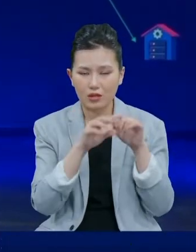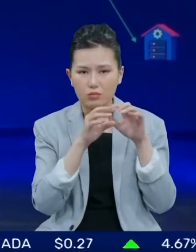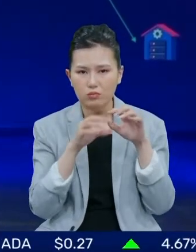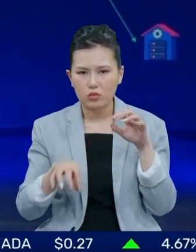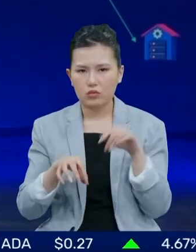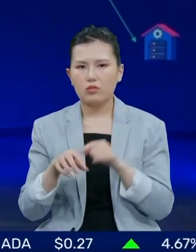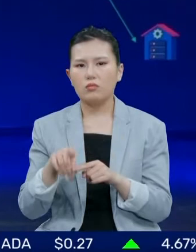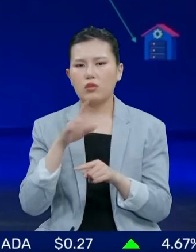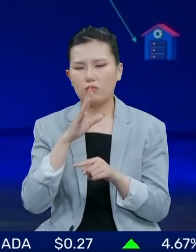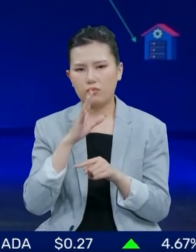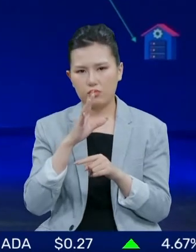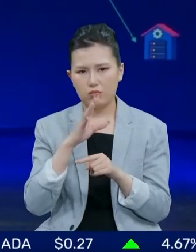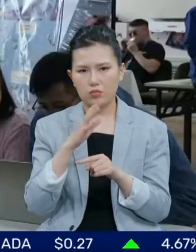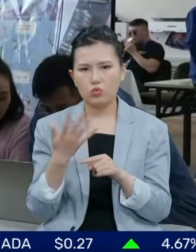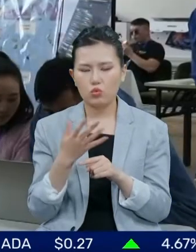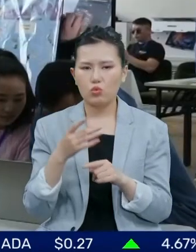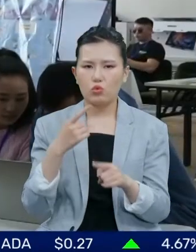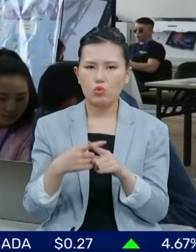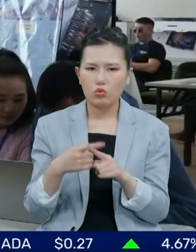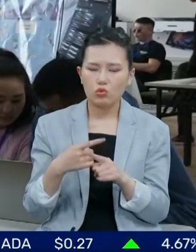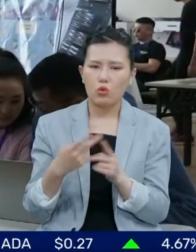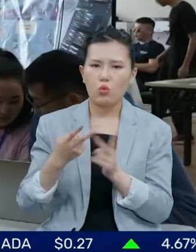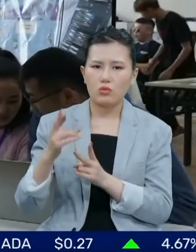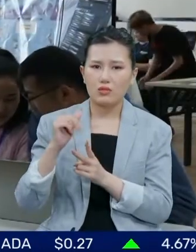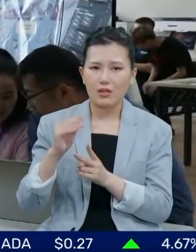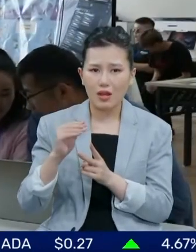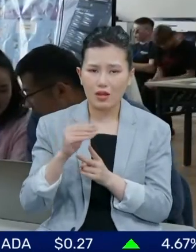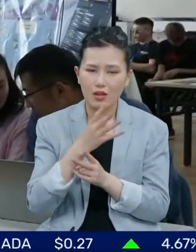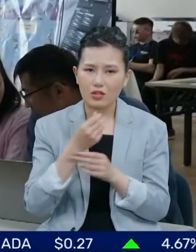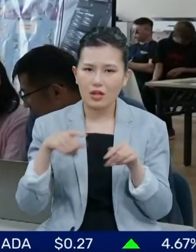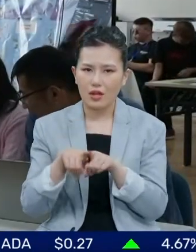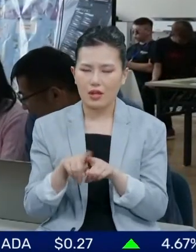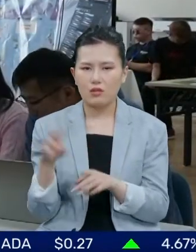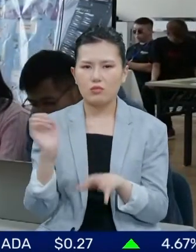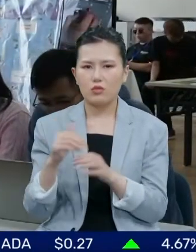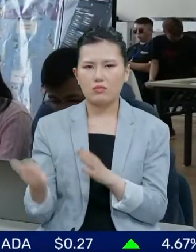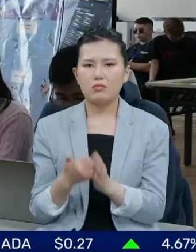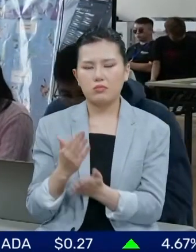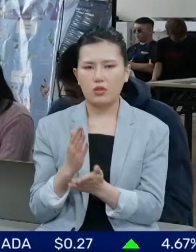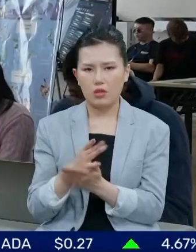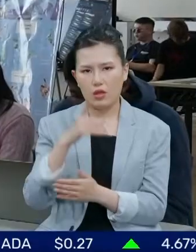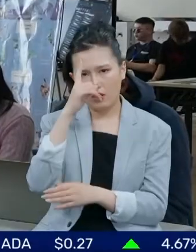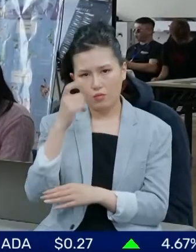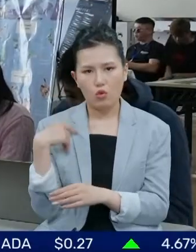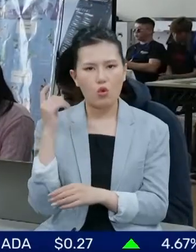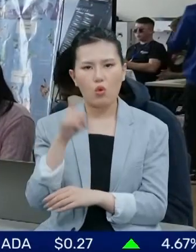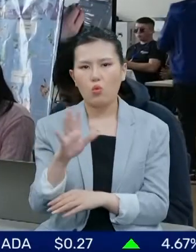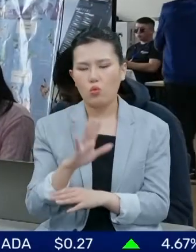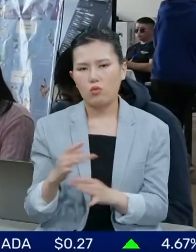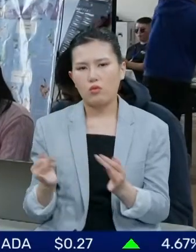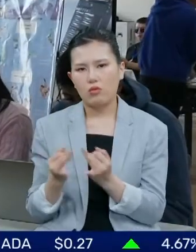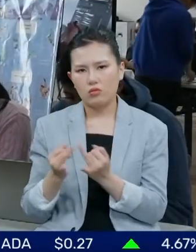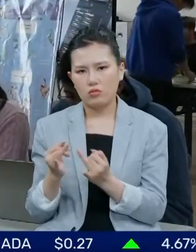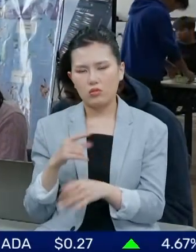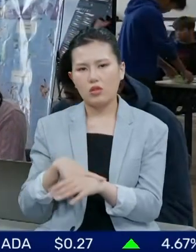нутгийн бүхий л үйлчилгээг нэг дор багтаасан платформ юм. Иргэд эндээс одоо эмнэлгийн очор авах, өөрийн татварын мэдээлэл